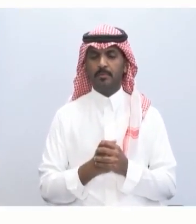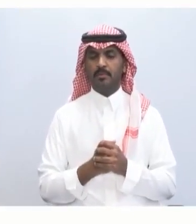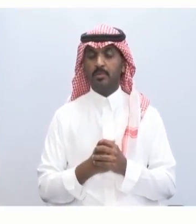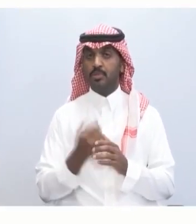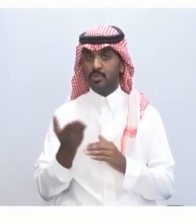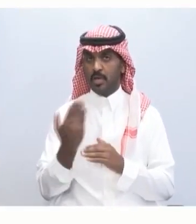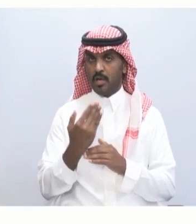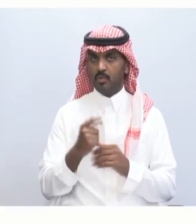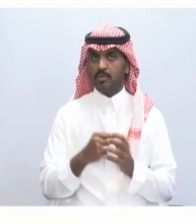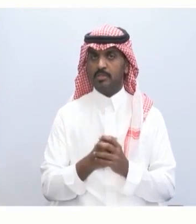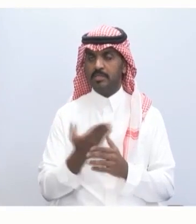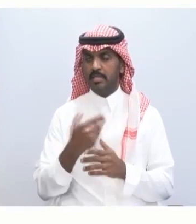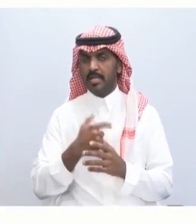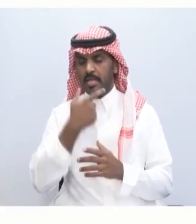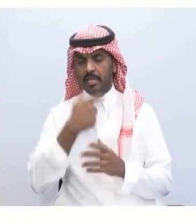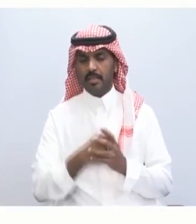لاسترداد